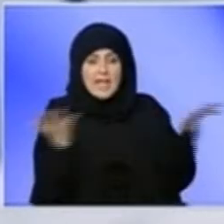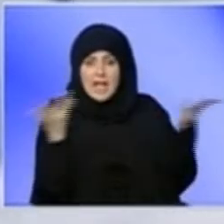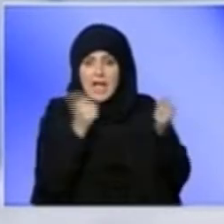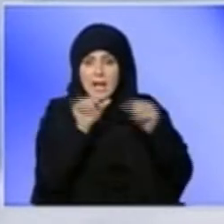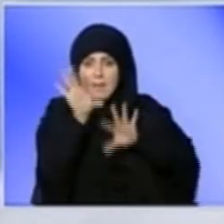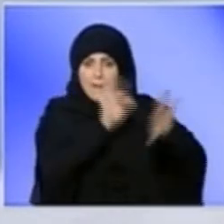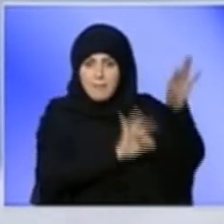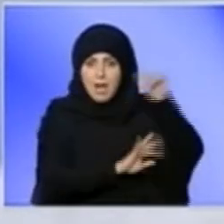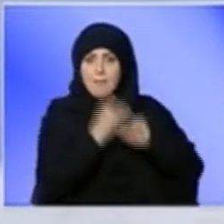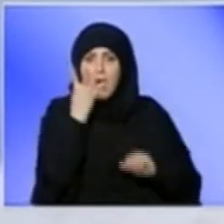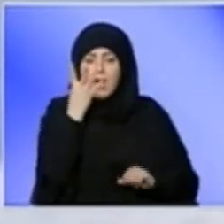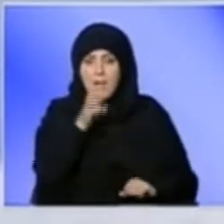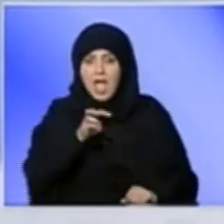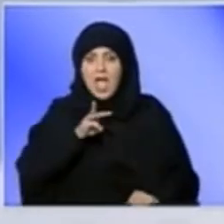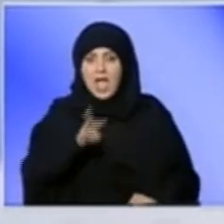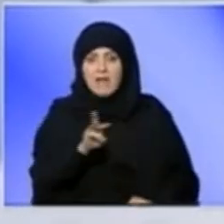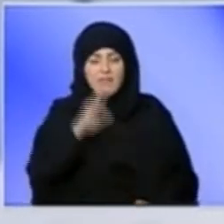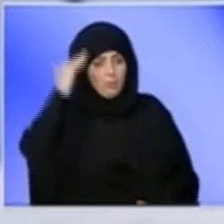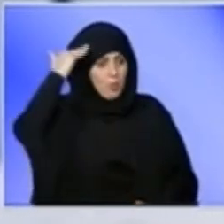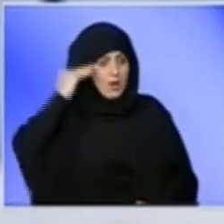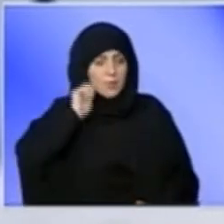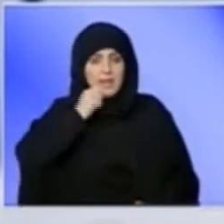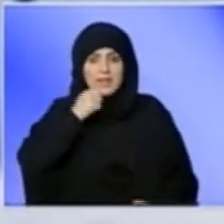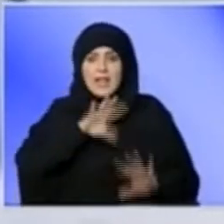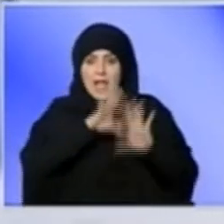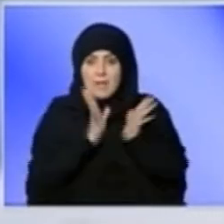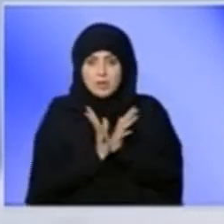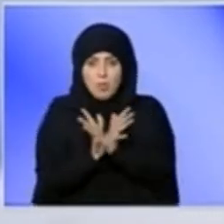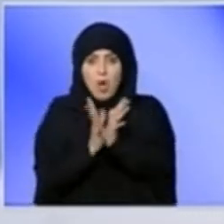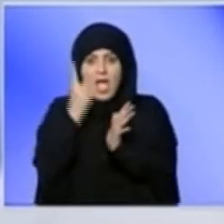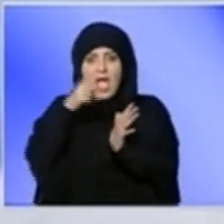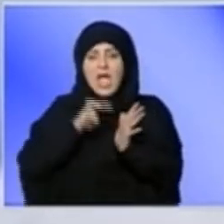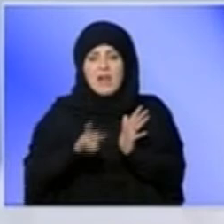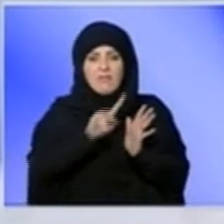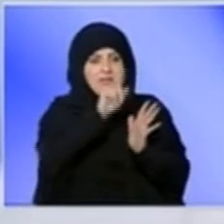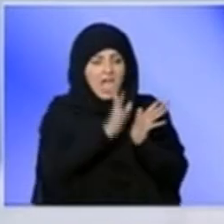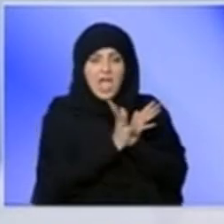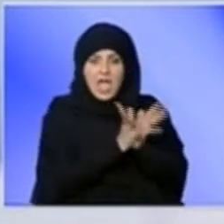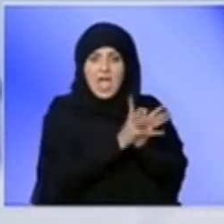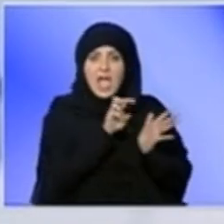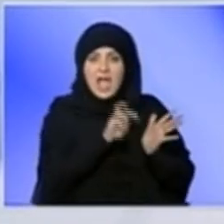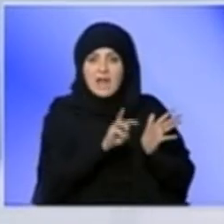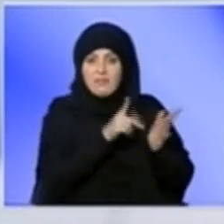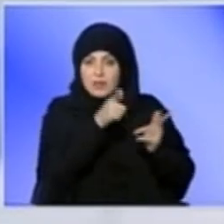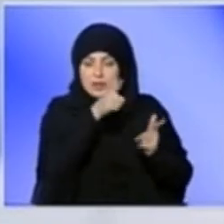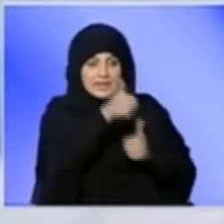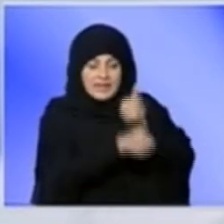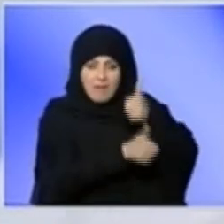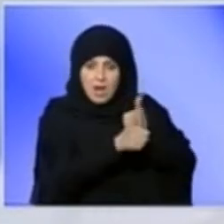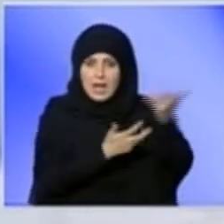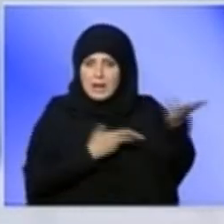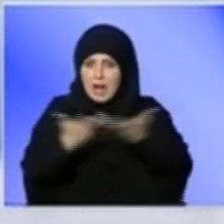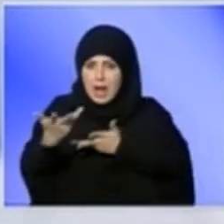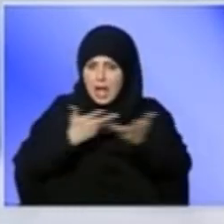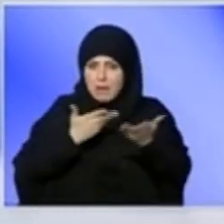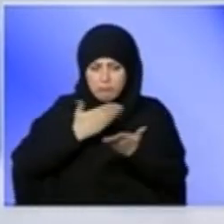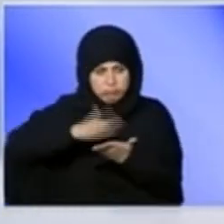وطالبة، أربعة مجموعات، كل مجموعة 1000 طالب. سيكون محاضرات تفاعلية، وهذا